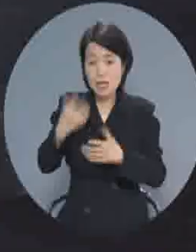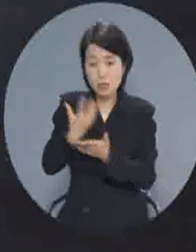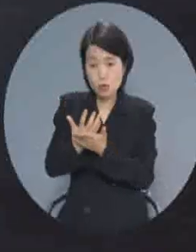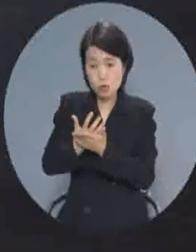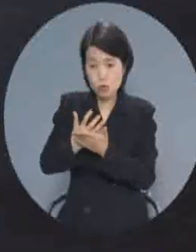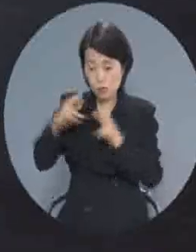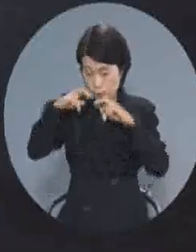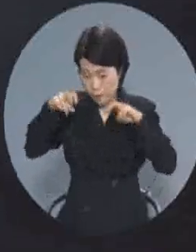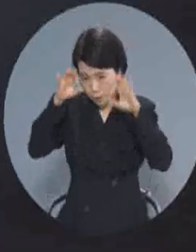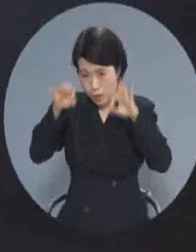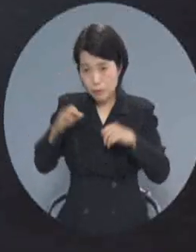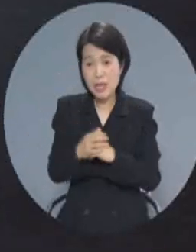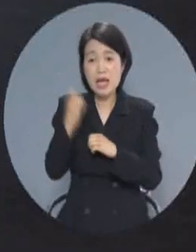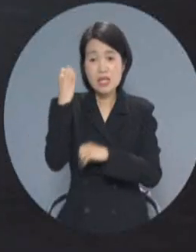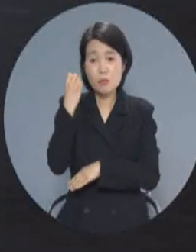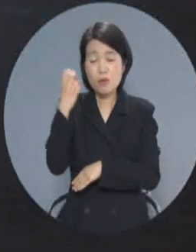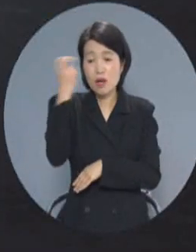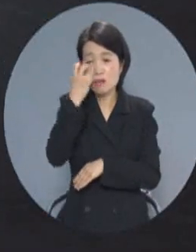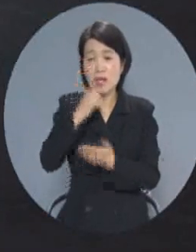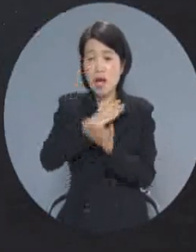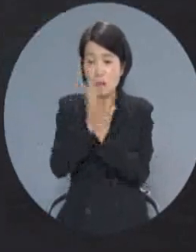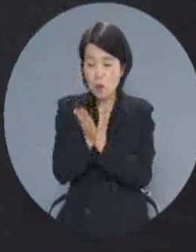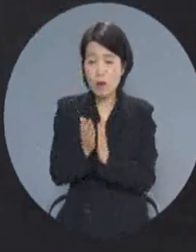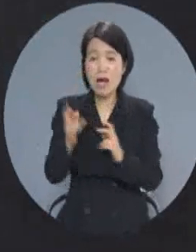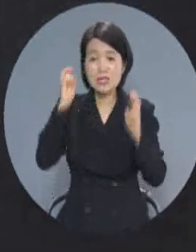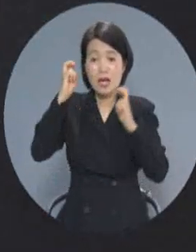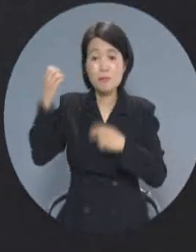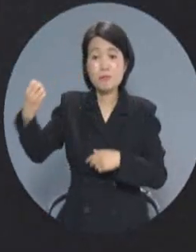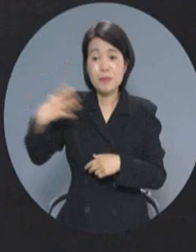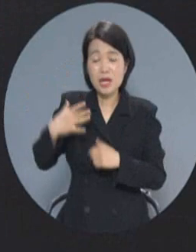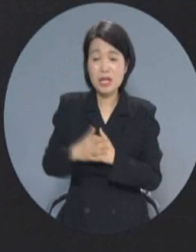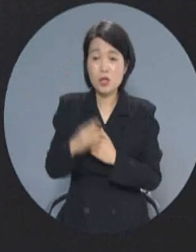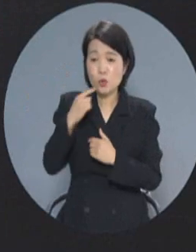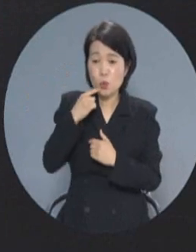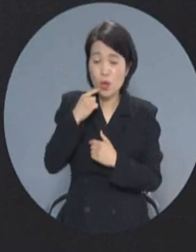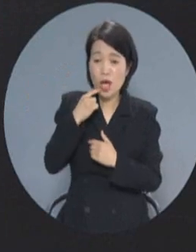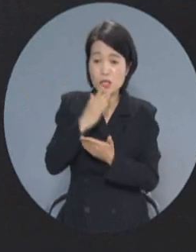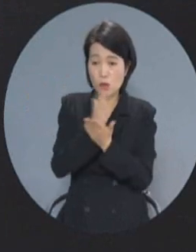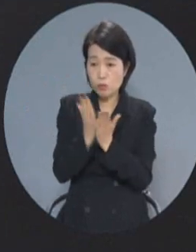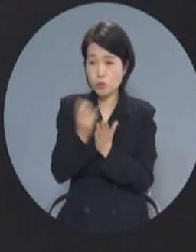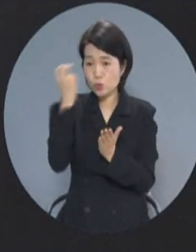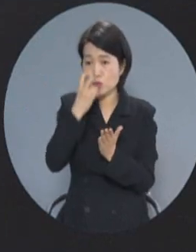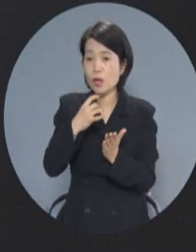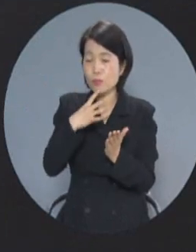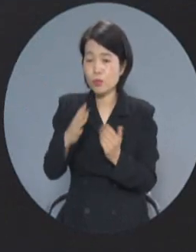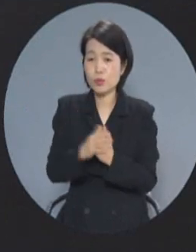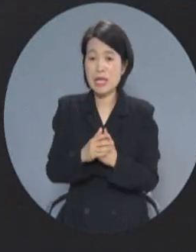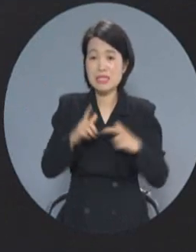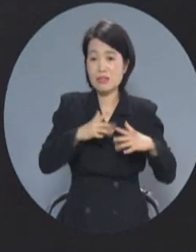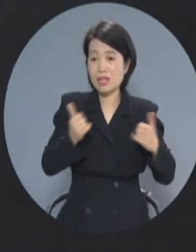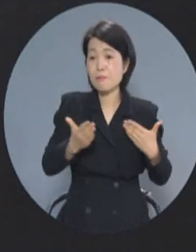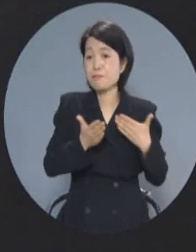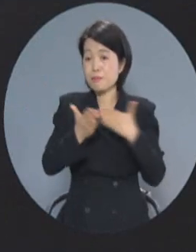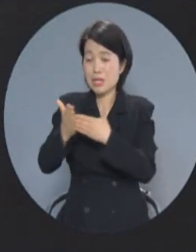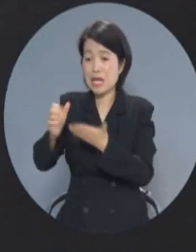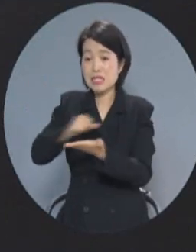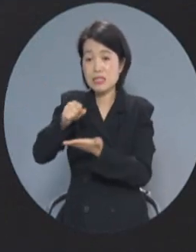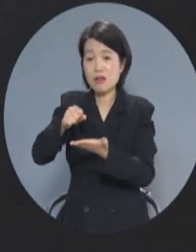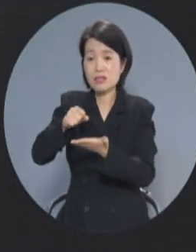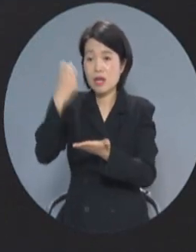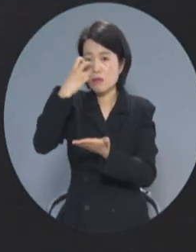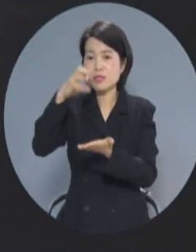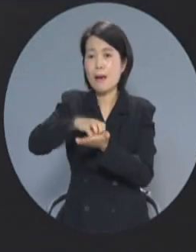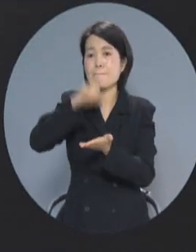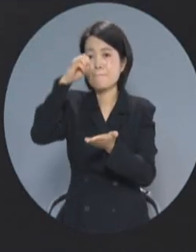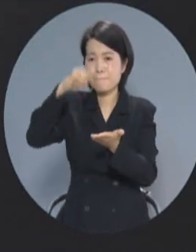살펴봤습니다. 그런데 기본적인 검사 항목과 사업자 측이 주장한 농약 성분 등을 조사했을 뿐 주민들이 주장한 세척제 성분은